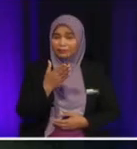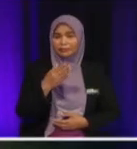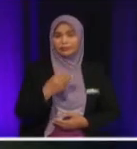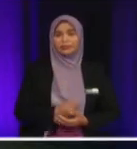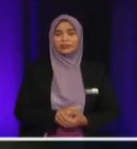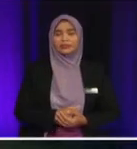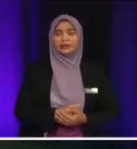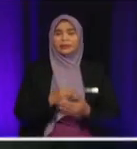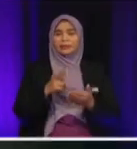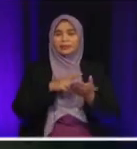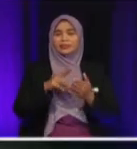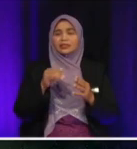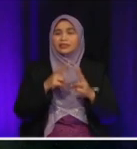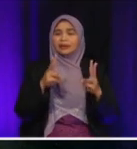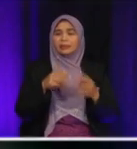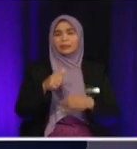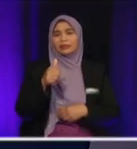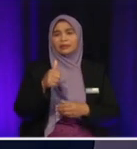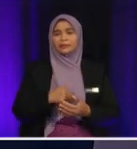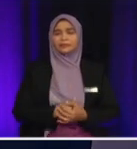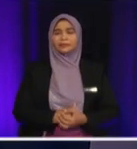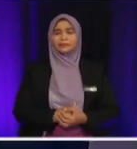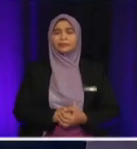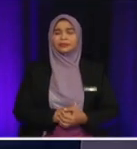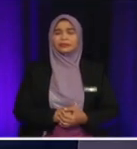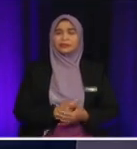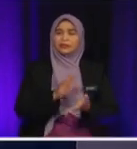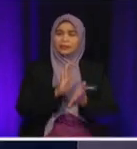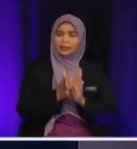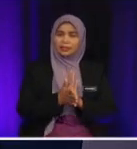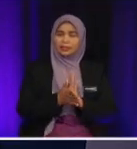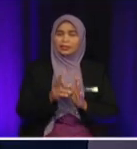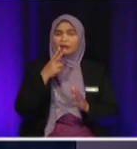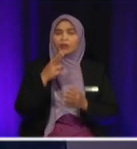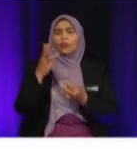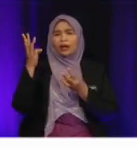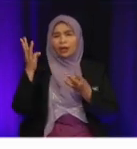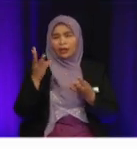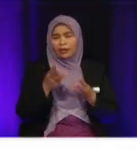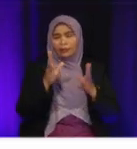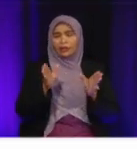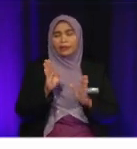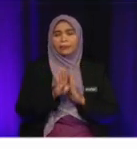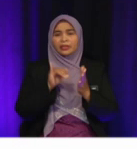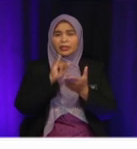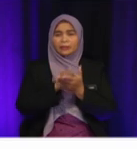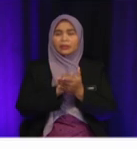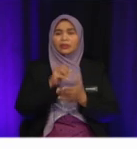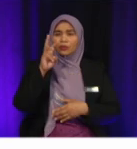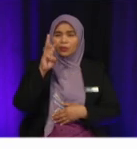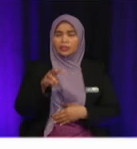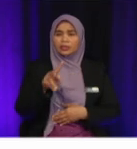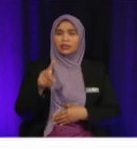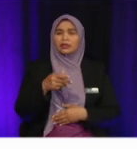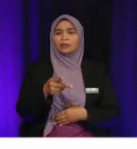sangat mantap Aiman ya. Okey, ha, ini kita tengok dekat situ, wahai orang-orang yang beriman, diwajibkan kamu menjalankan